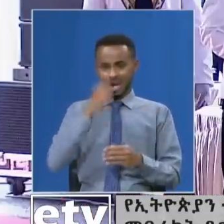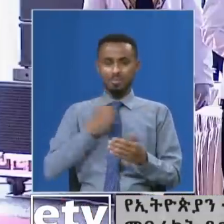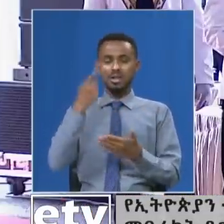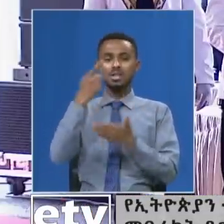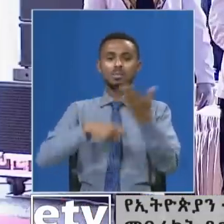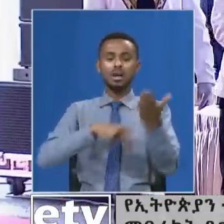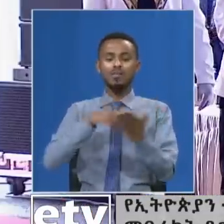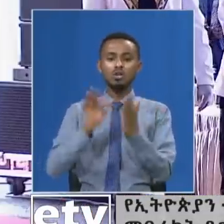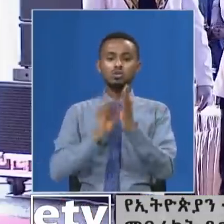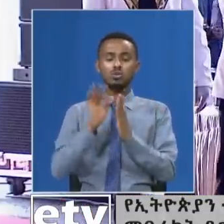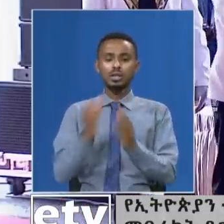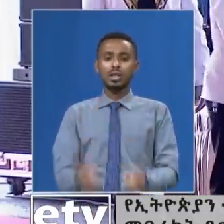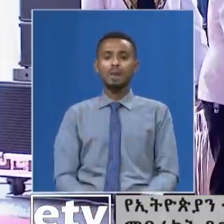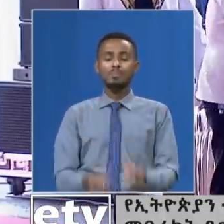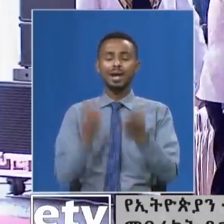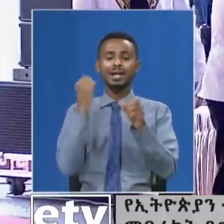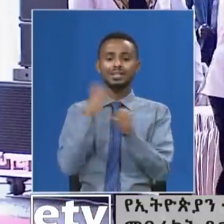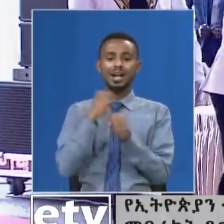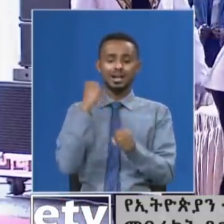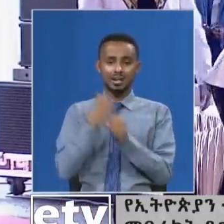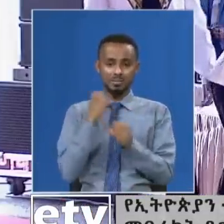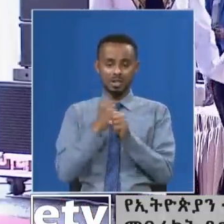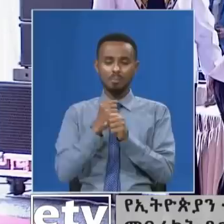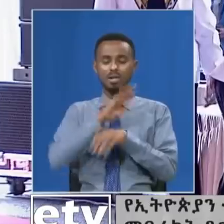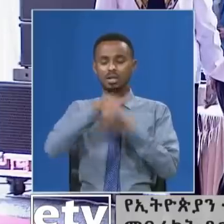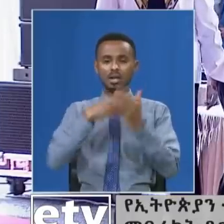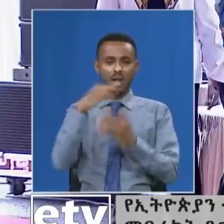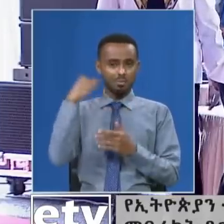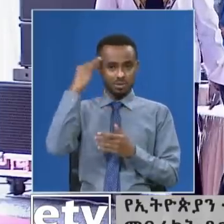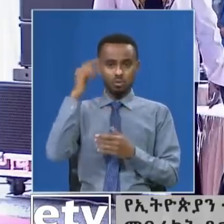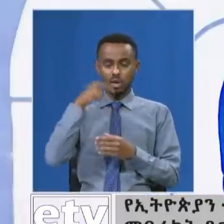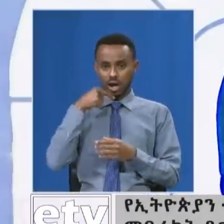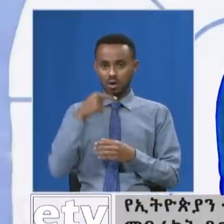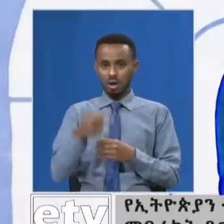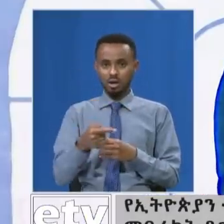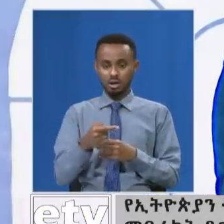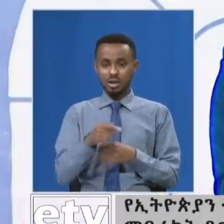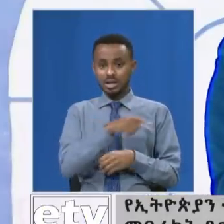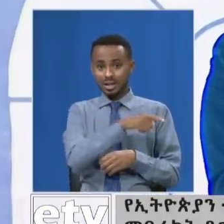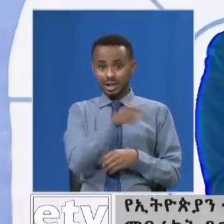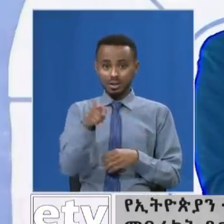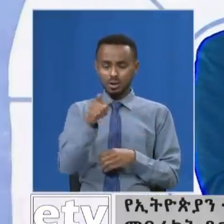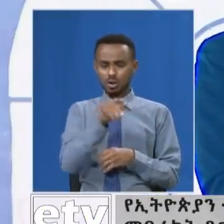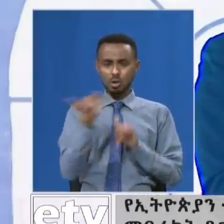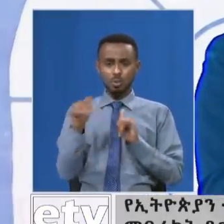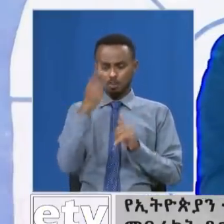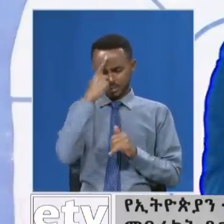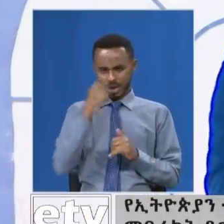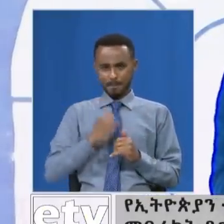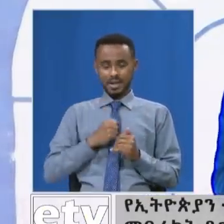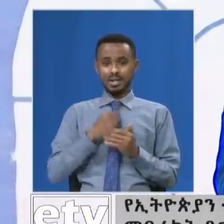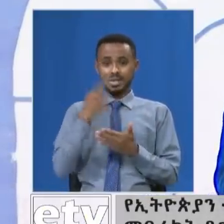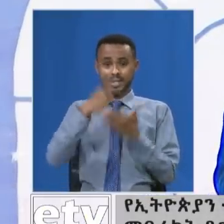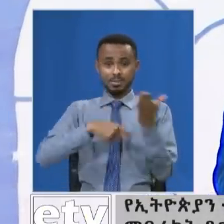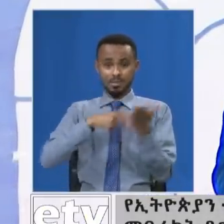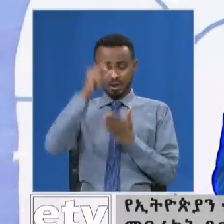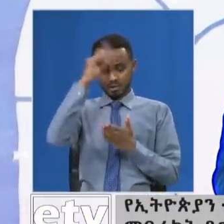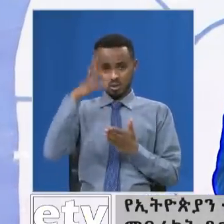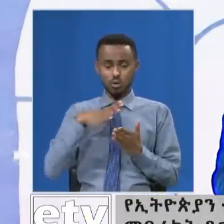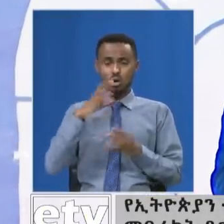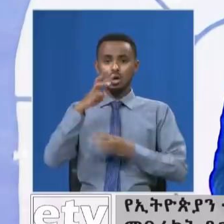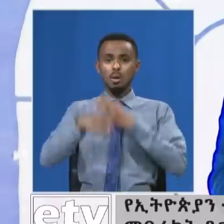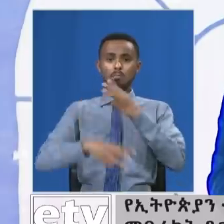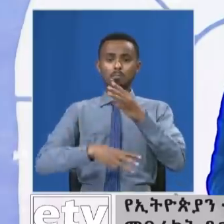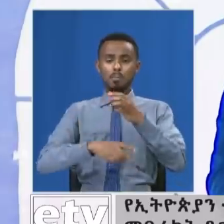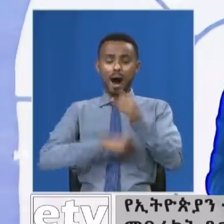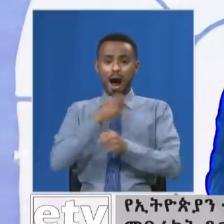ግብር ከፋዮችን ቁጥር የማበራከት ስራ እንደሚሰራም ጠቅላይ ሚኒስትሩ ገልጸዋል። ለእናንተ ደግሞ በታማኝነት የሚከፍል ሰው በአመት